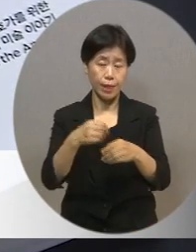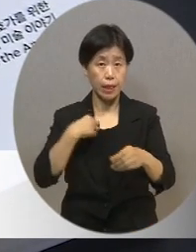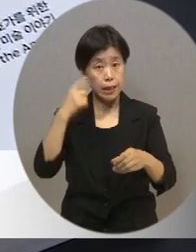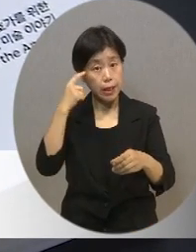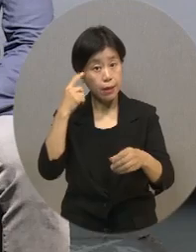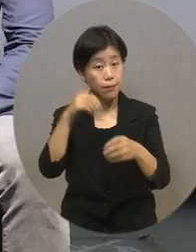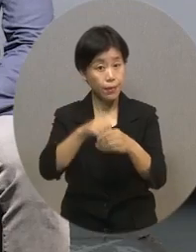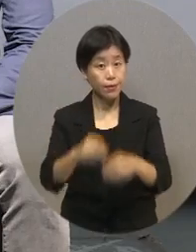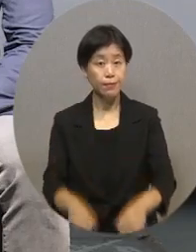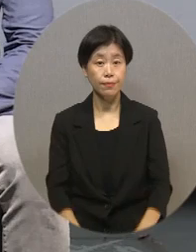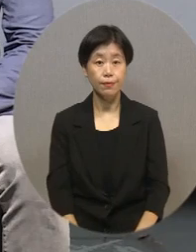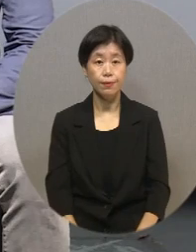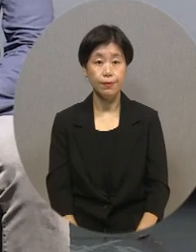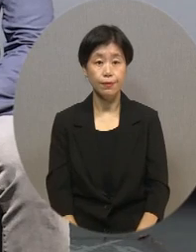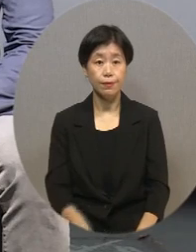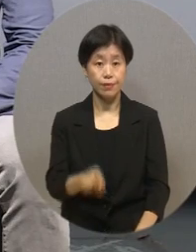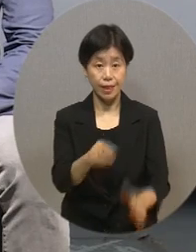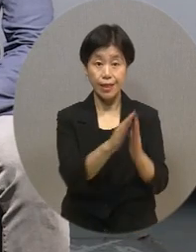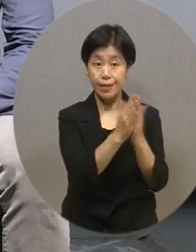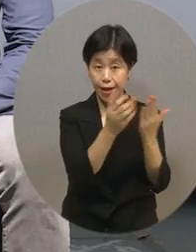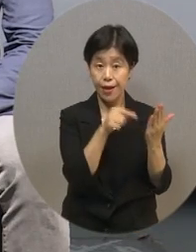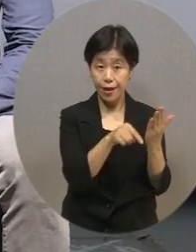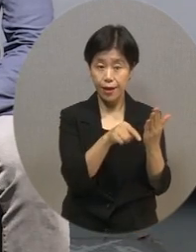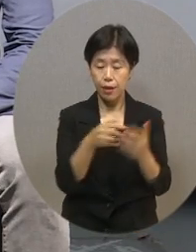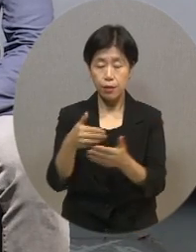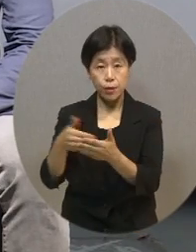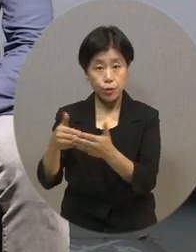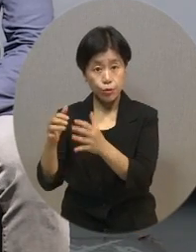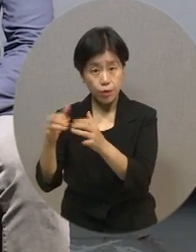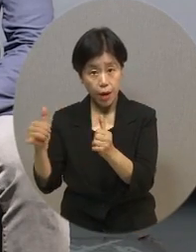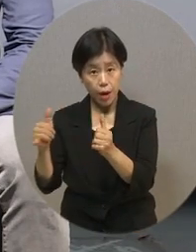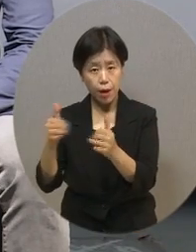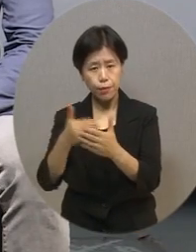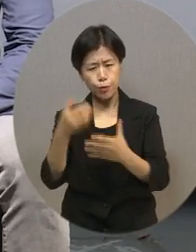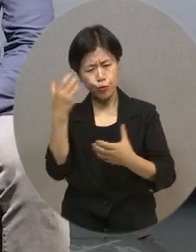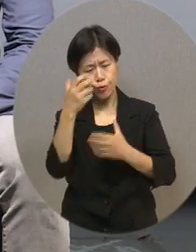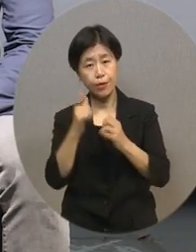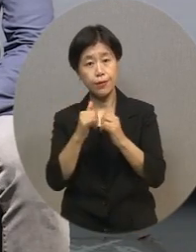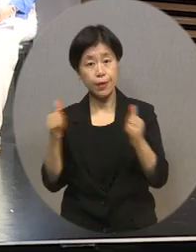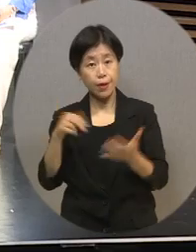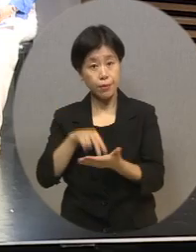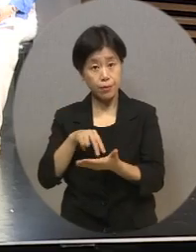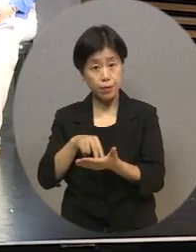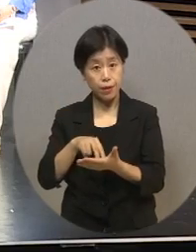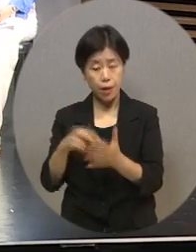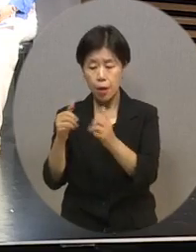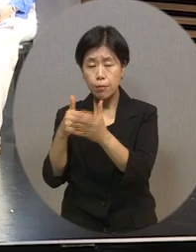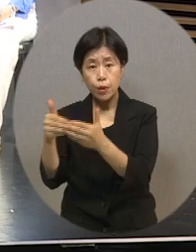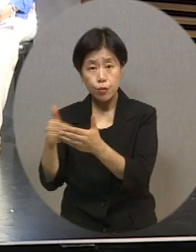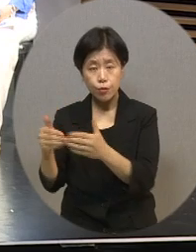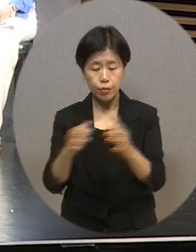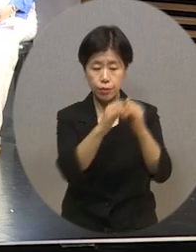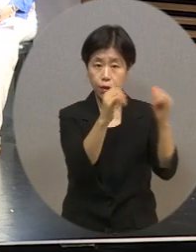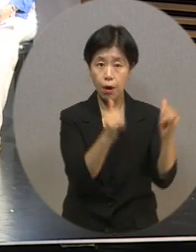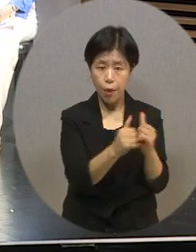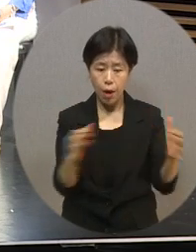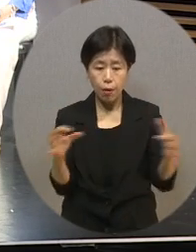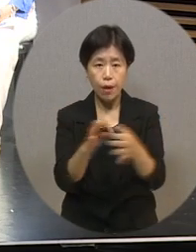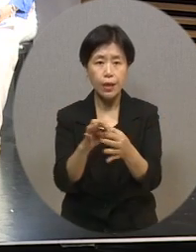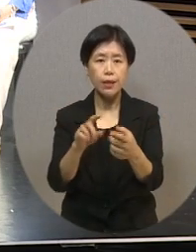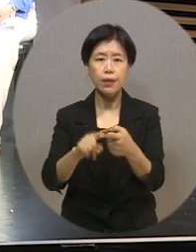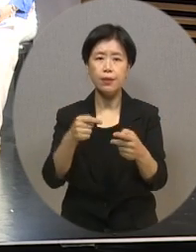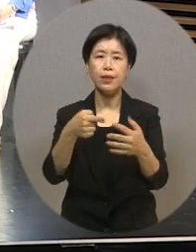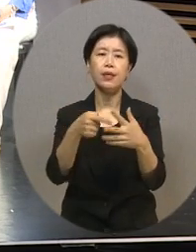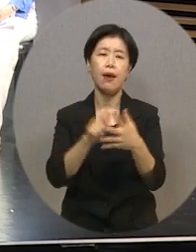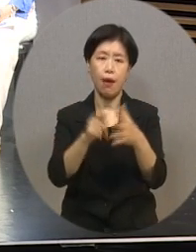하고 있습니다. 책 미술이 답이다는 미술가와 미술 애호가들에게 미술과 사회와의 관계를 깊이 이해할 수 있는